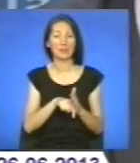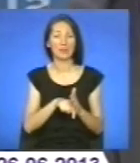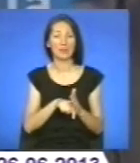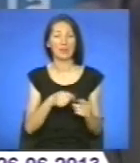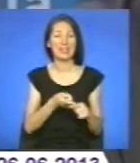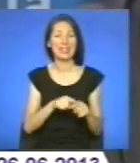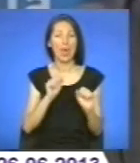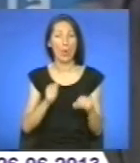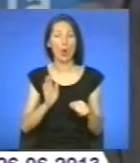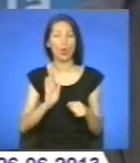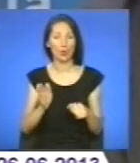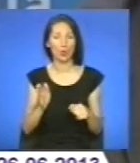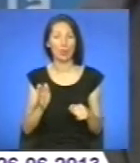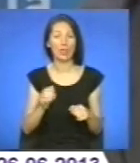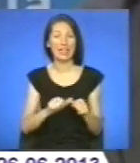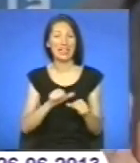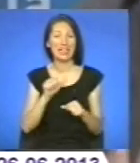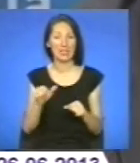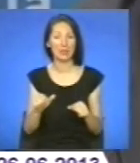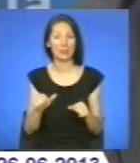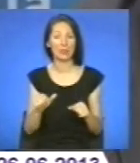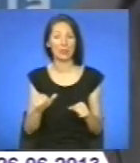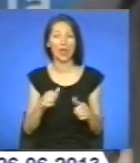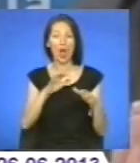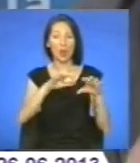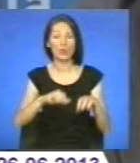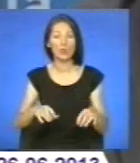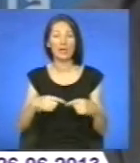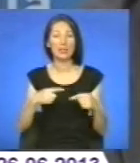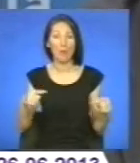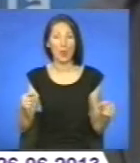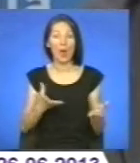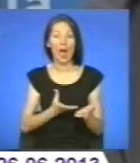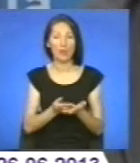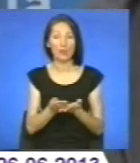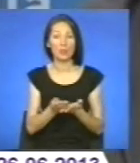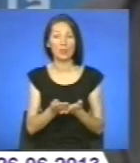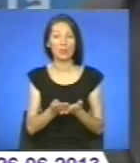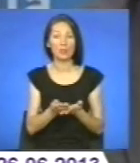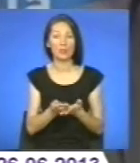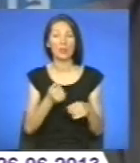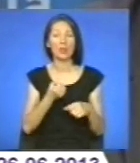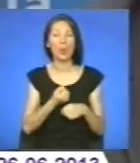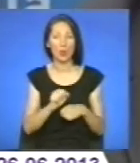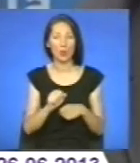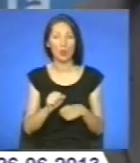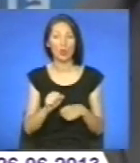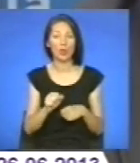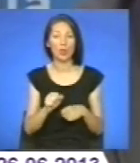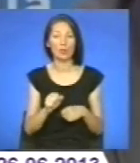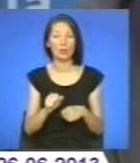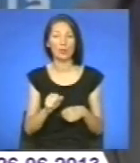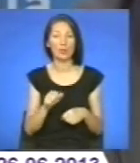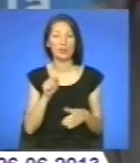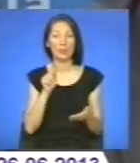Це можуть бути, крім там, конфіскації майна і виплати примусової з